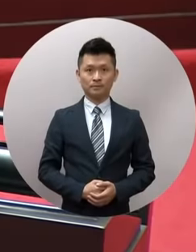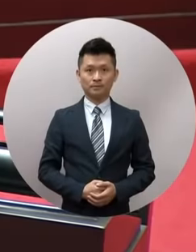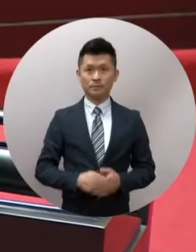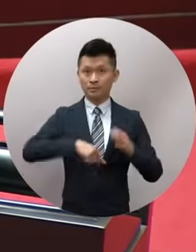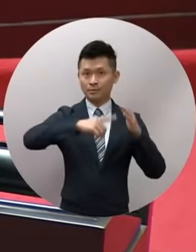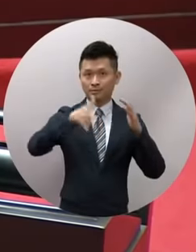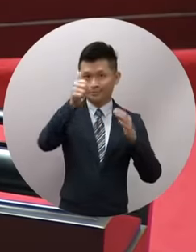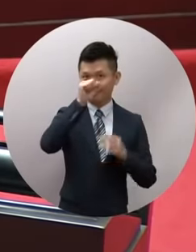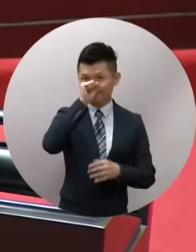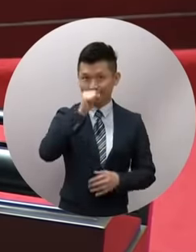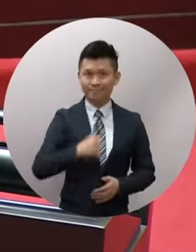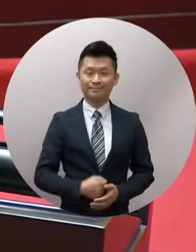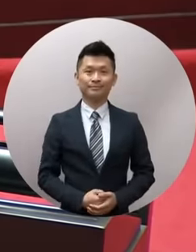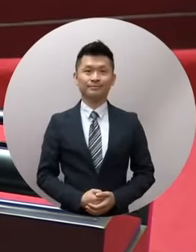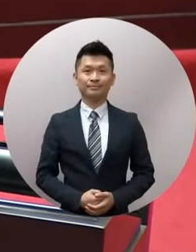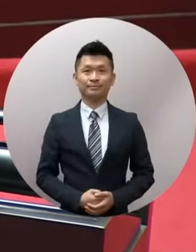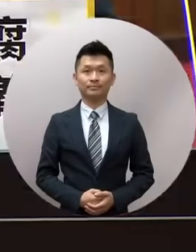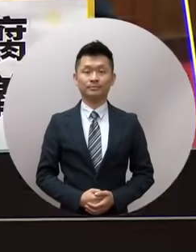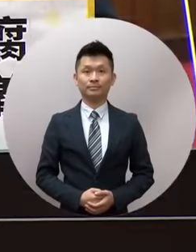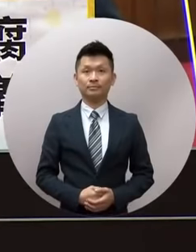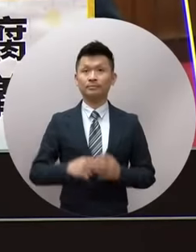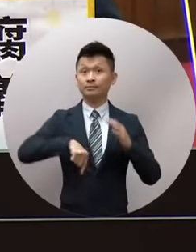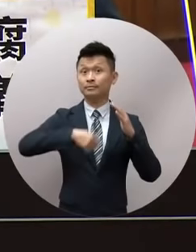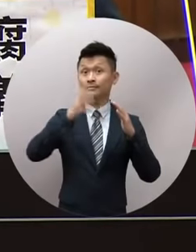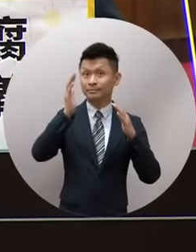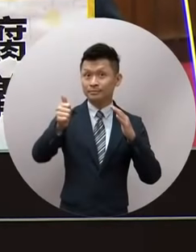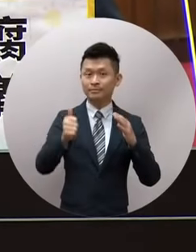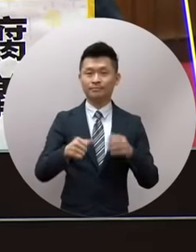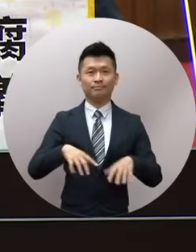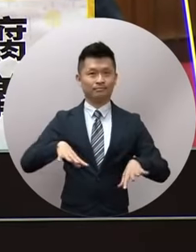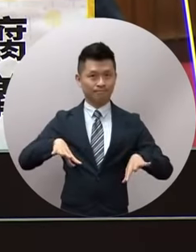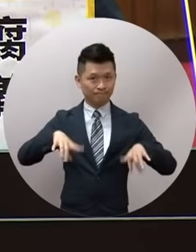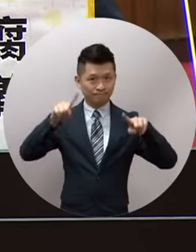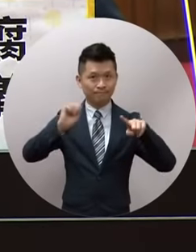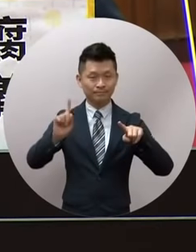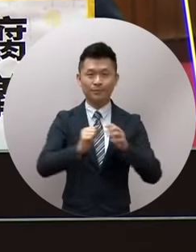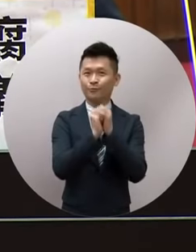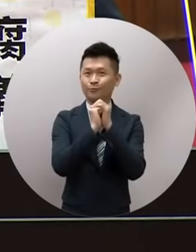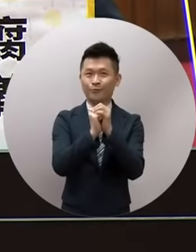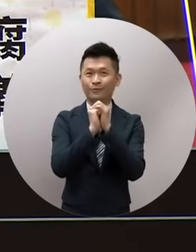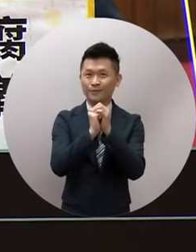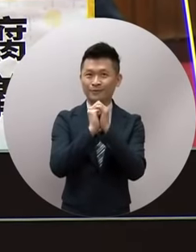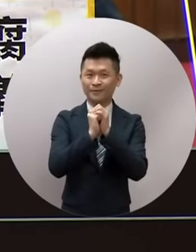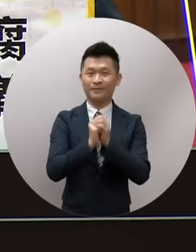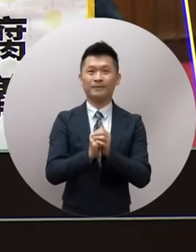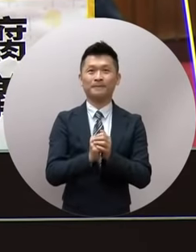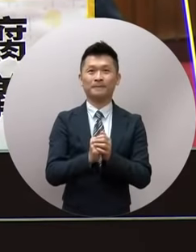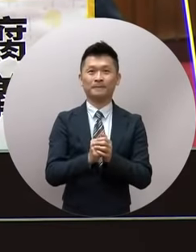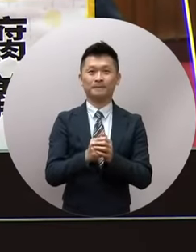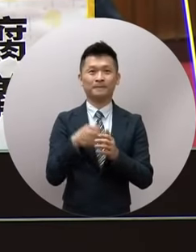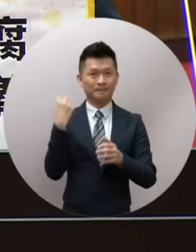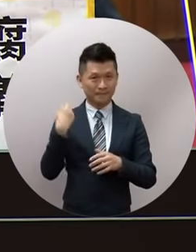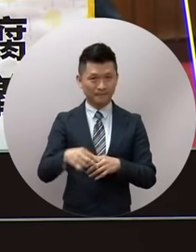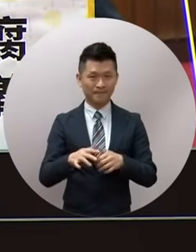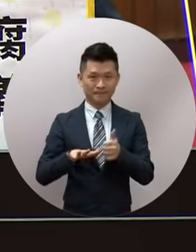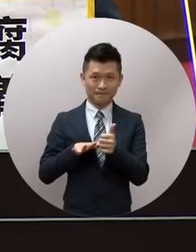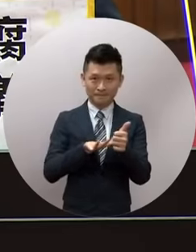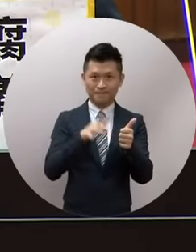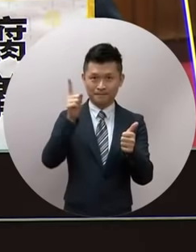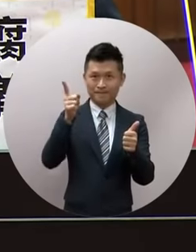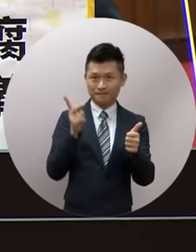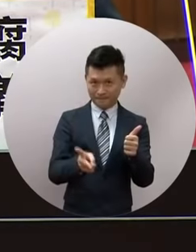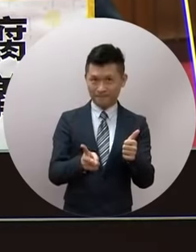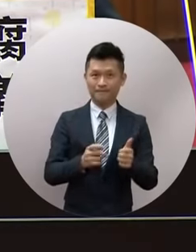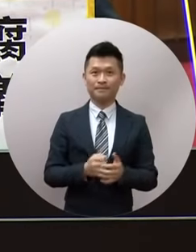院长好， 委员你好。 嘿，院长，首先吼，真恭喜你再次吼带领咱的行政的团